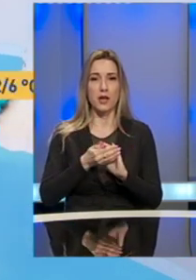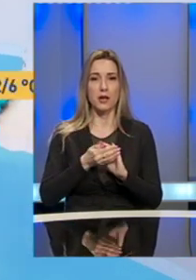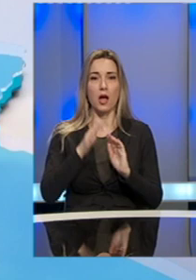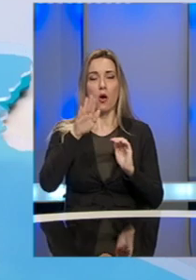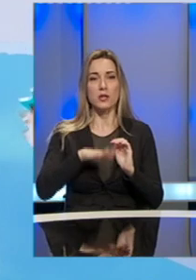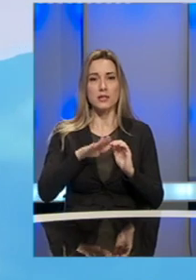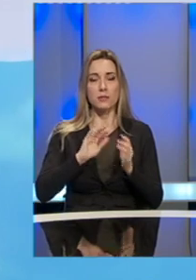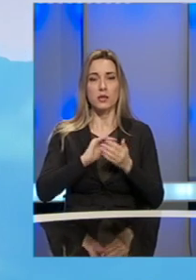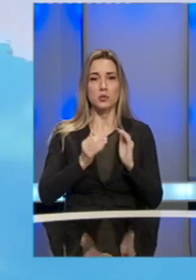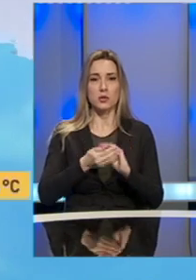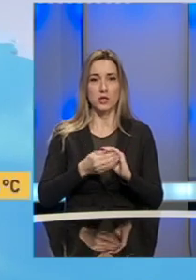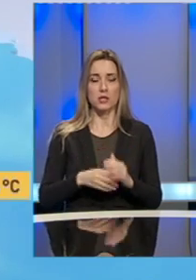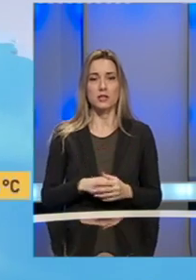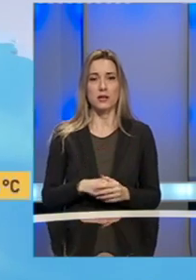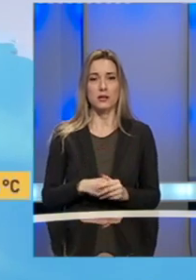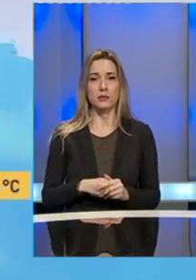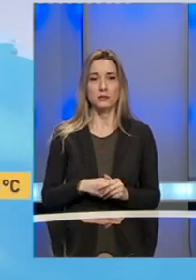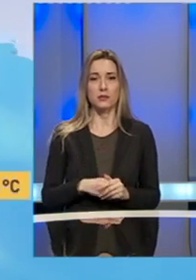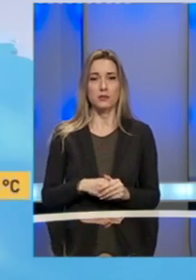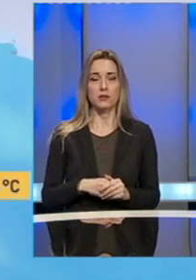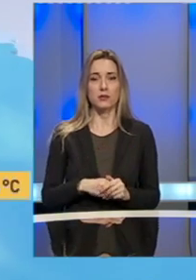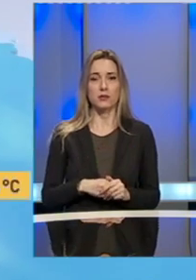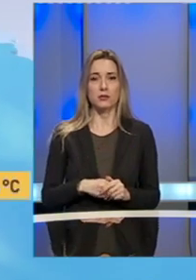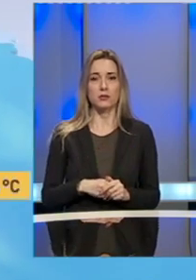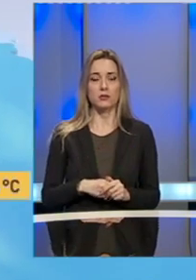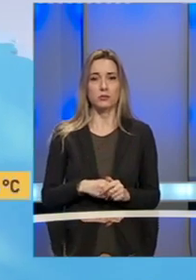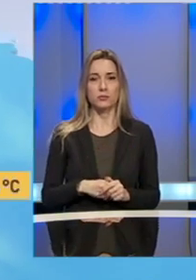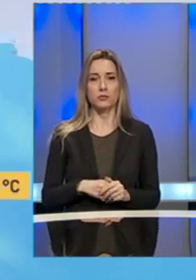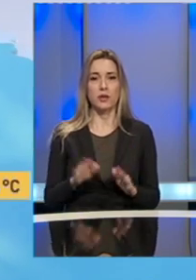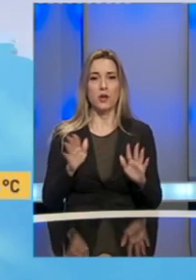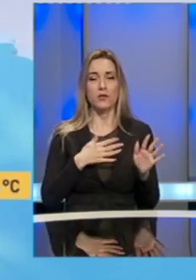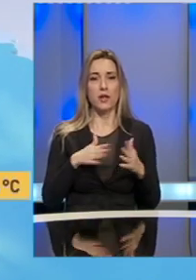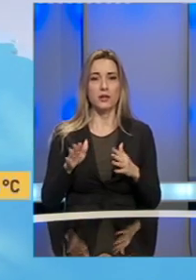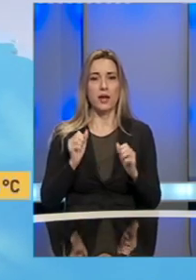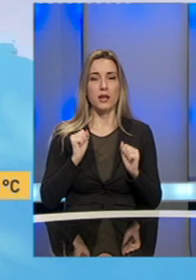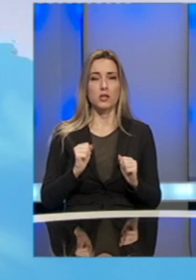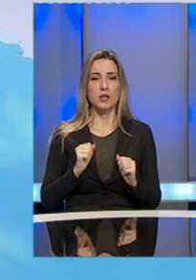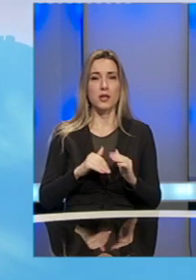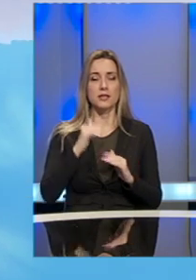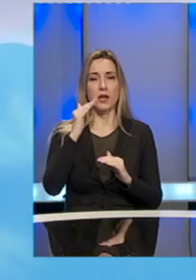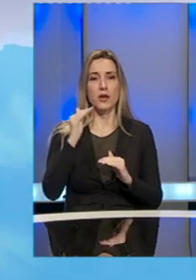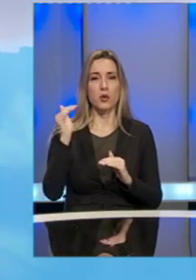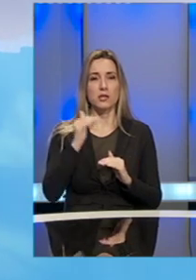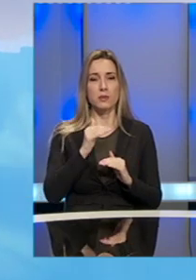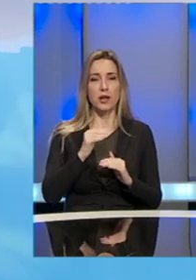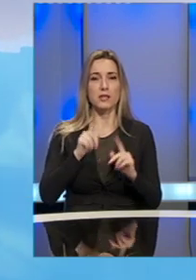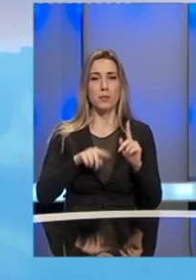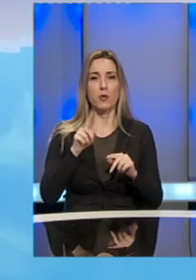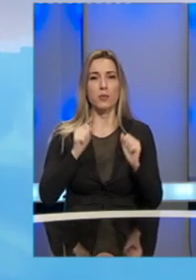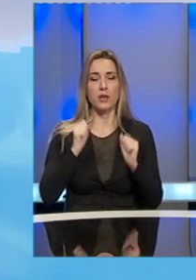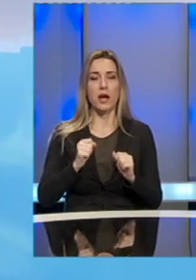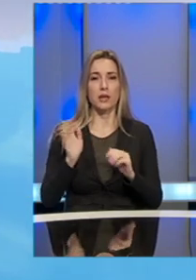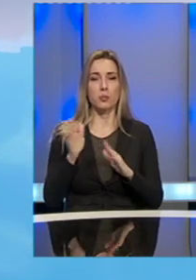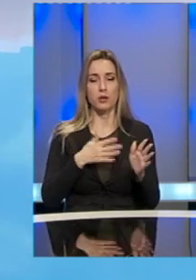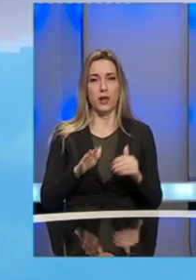nizinama susnježica. Na jugu zemlje lokalno će padati slaba kiša. Vjetar umjerene jačine i sjevernog smjera sa povremeno jakim